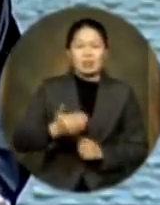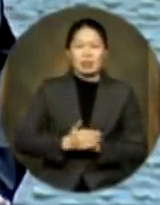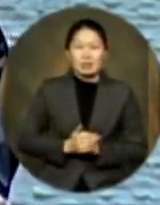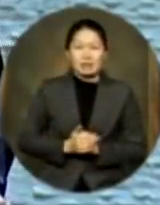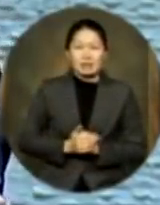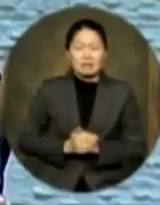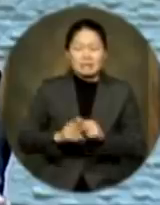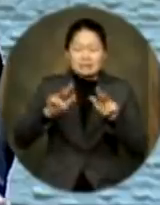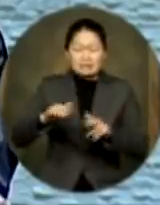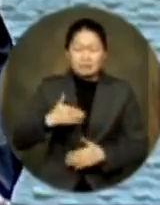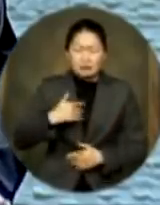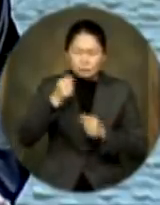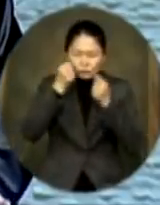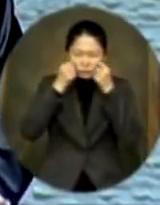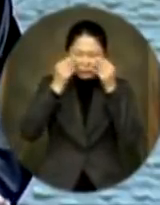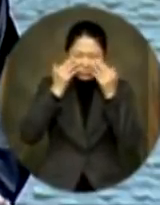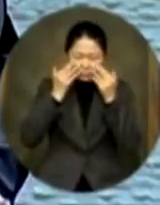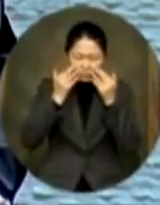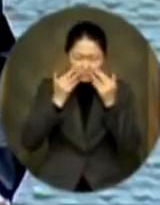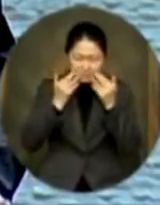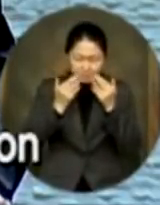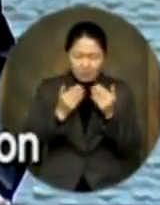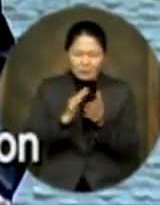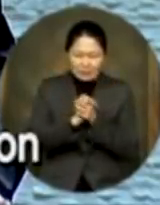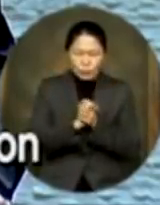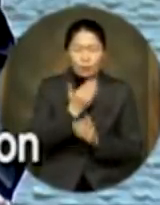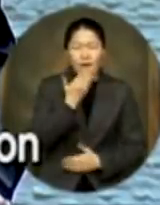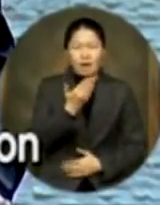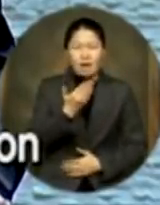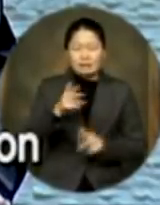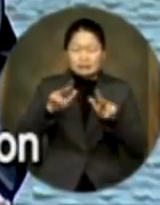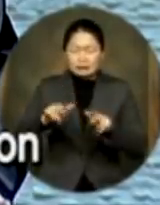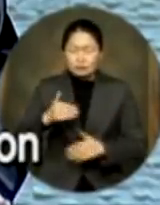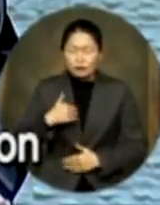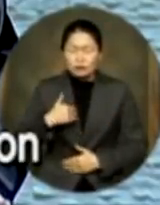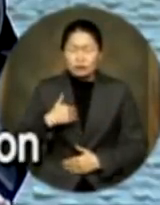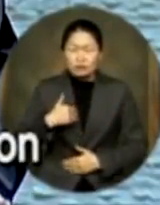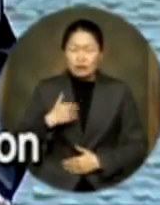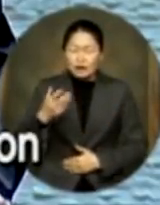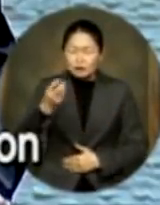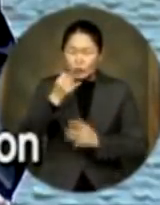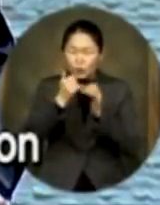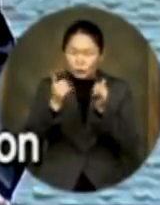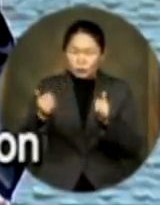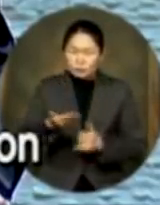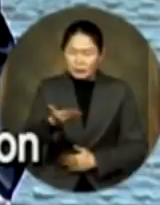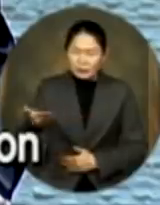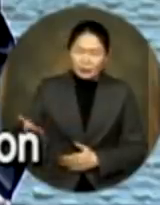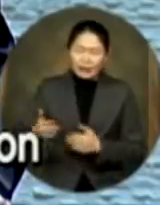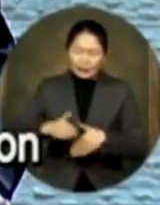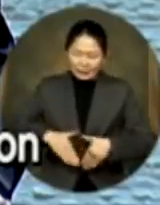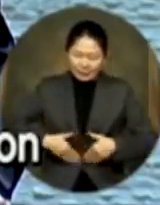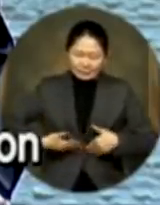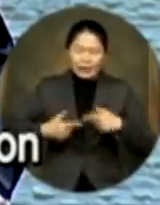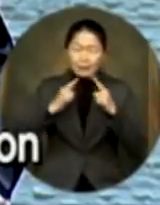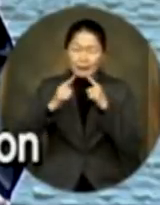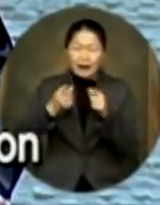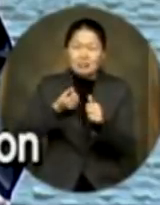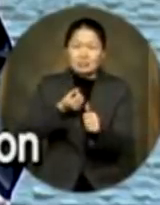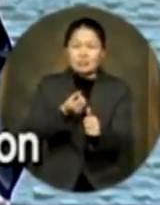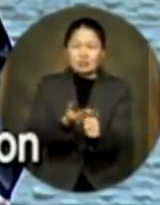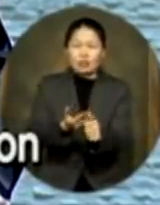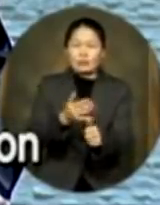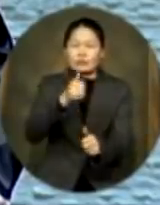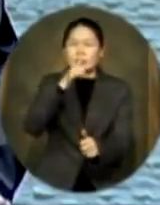나는 지금 눈물을 적시며 기도할 수 있습니다 나는 지금 성도님들에게 따뜻한 말 한마디 를 전할 수